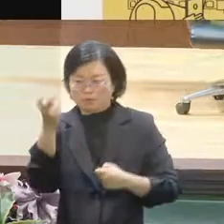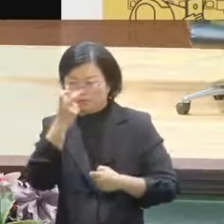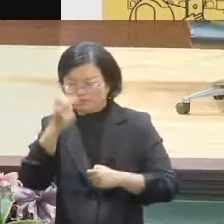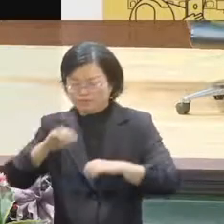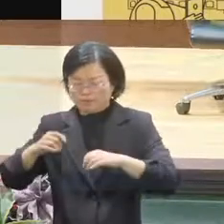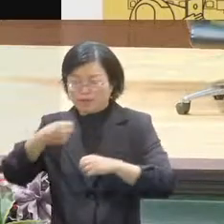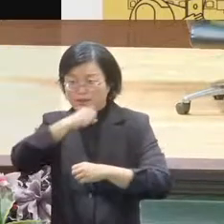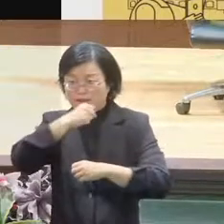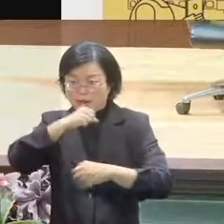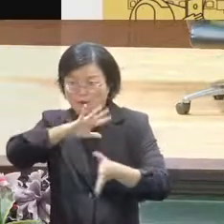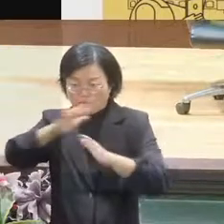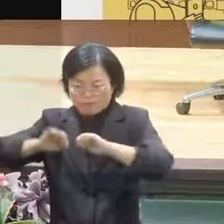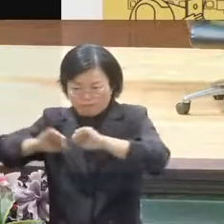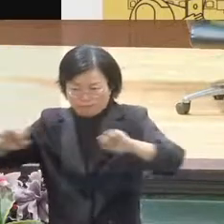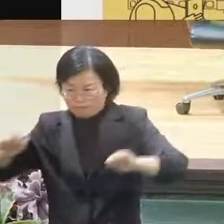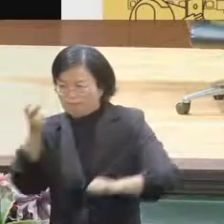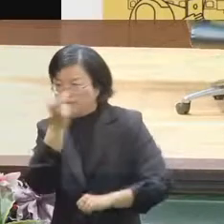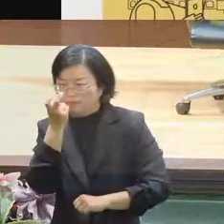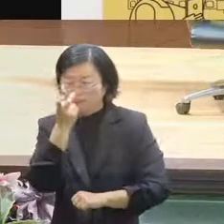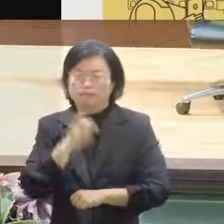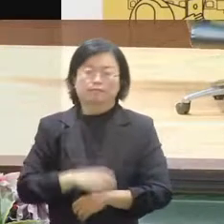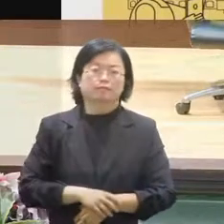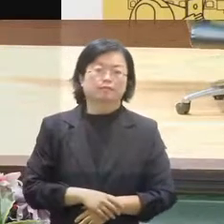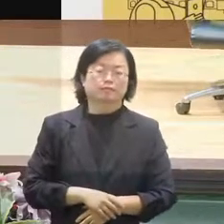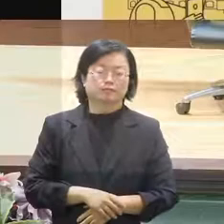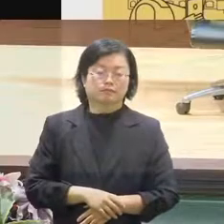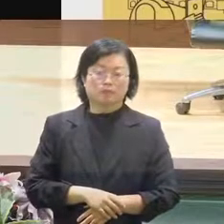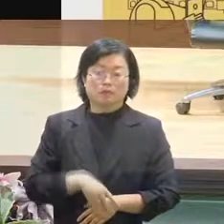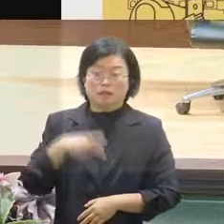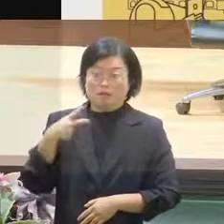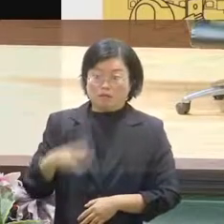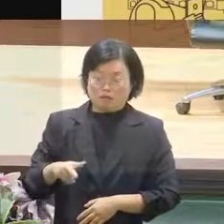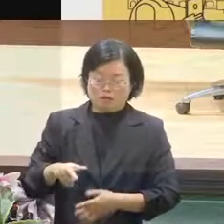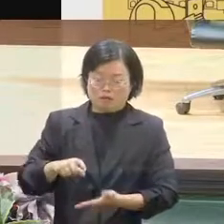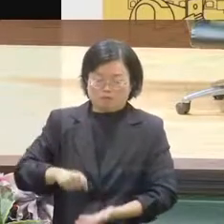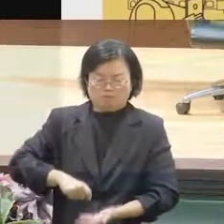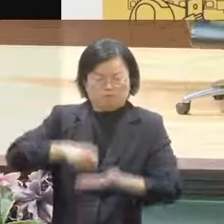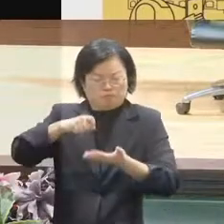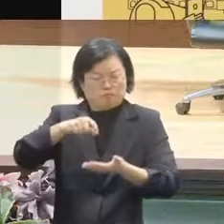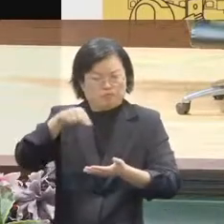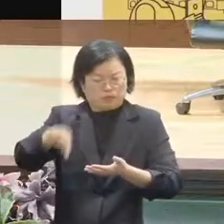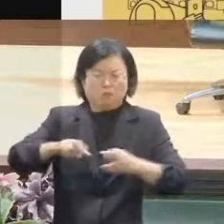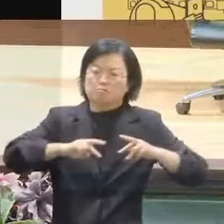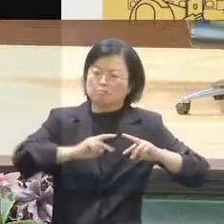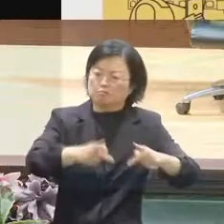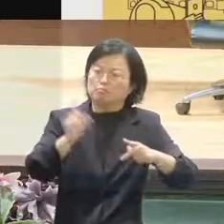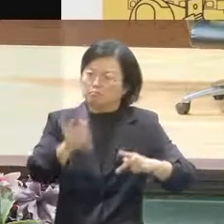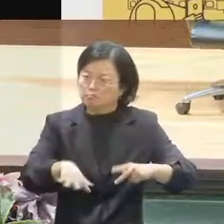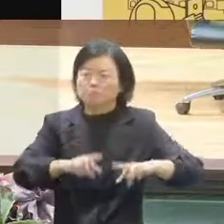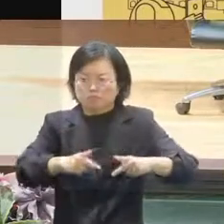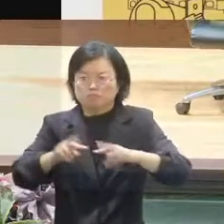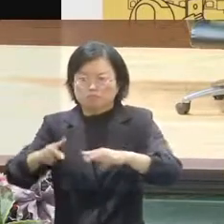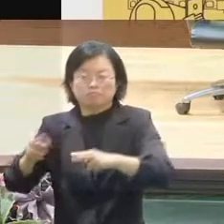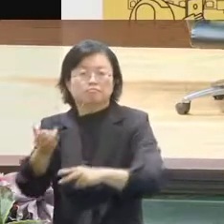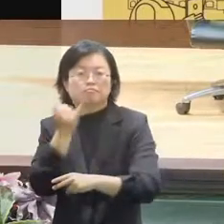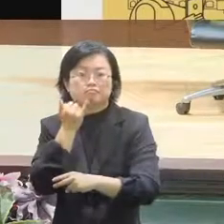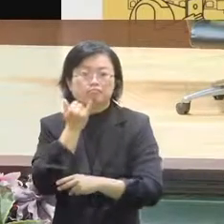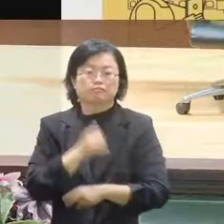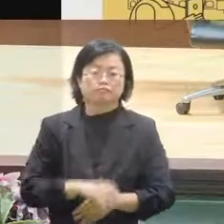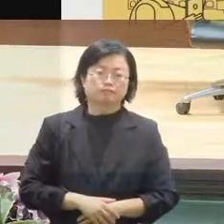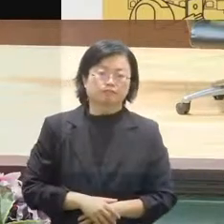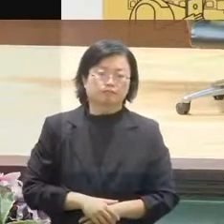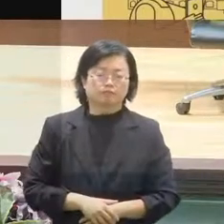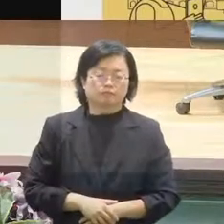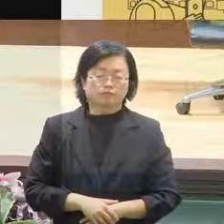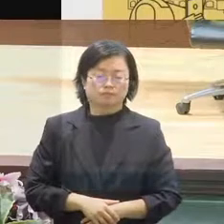的 Open Data 的状况，然后呢也提出了很多具有建设性的意见。那其实很有趣的是大家看到这里的